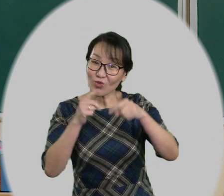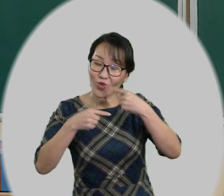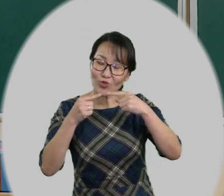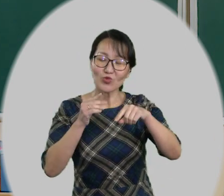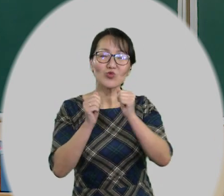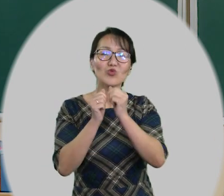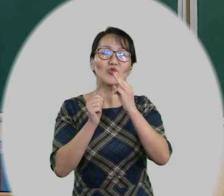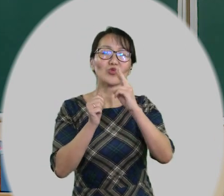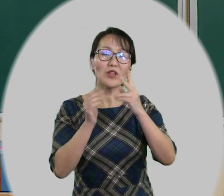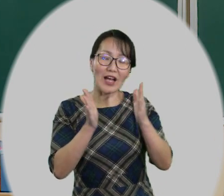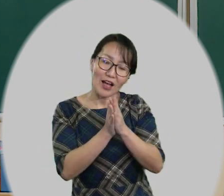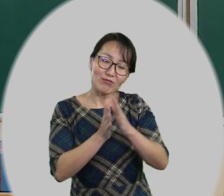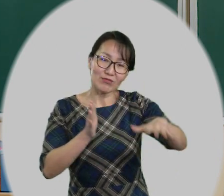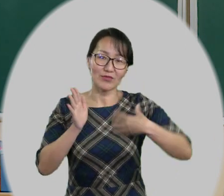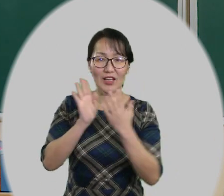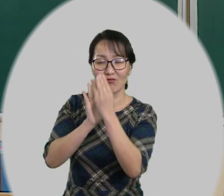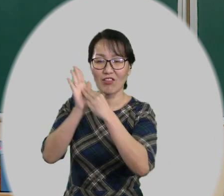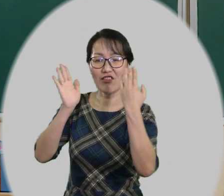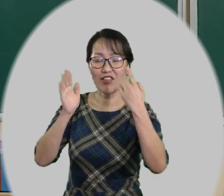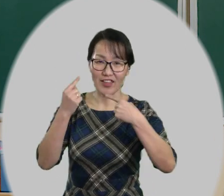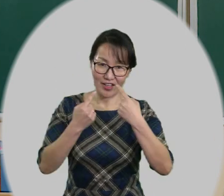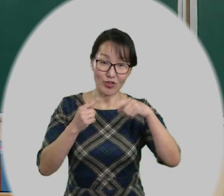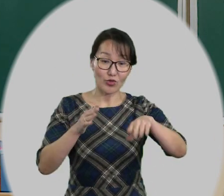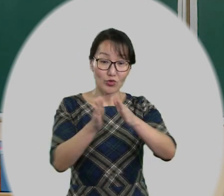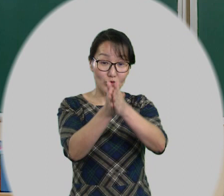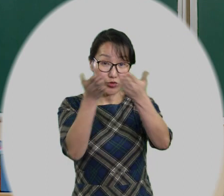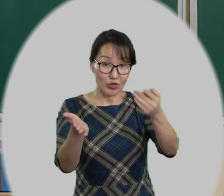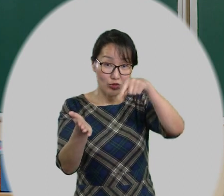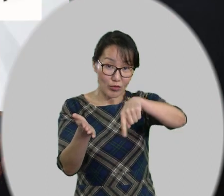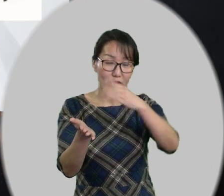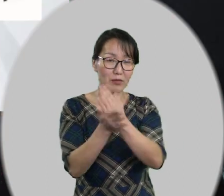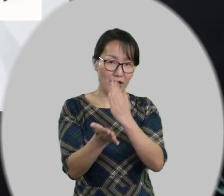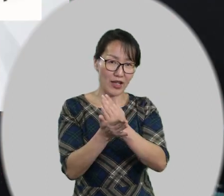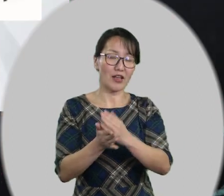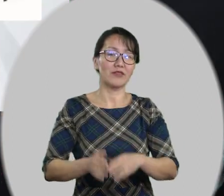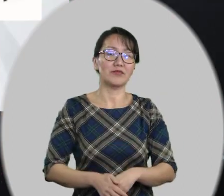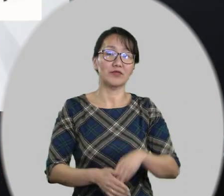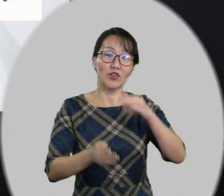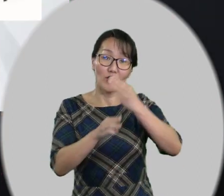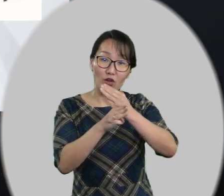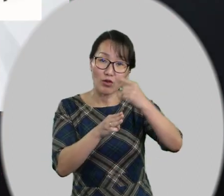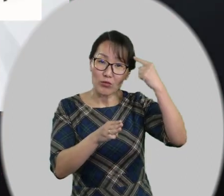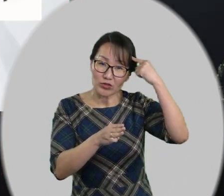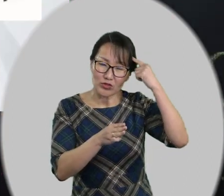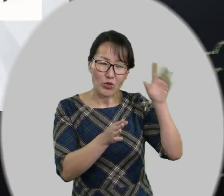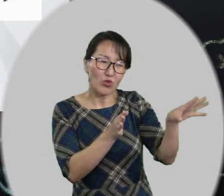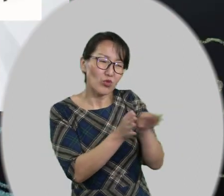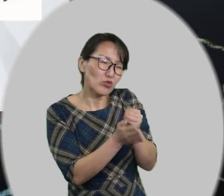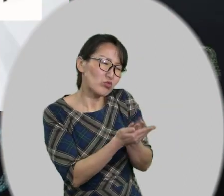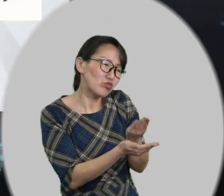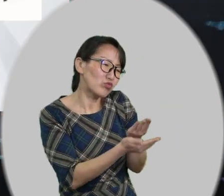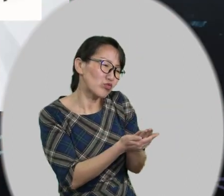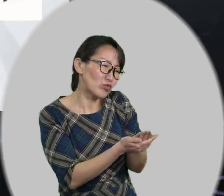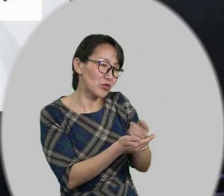найз гэдэг шүлгийг хамтдаа уншия. Сурах хүч дээр мэн байгаа. За тоого бодсноо хуулулаач